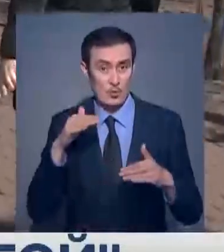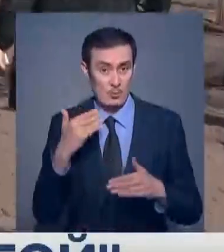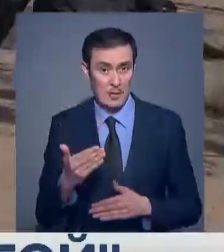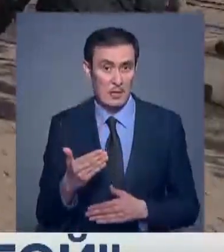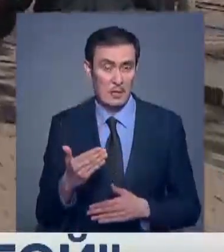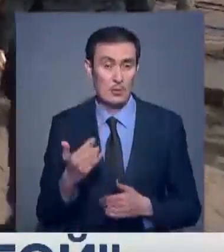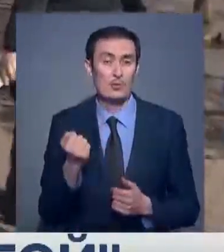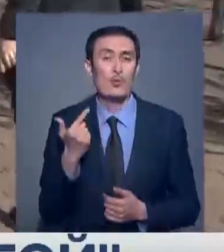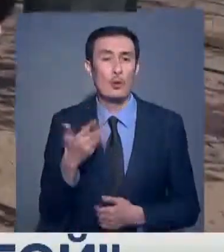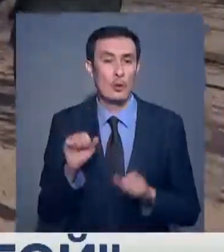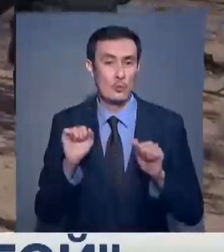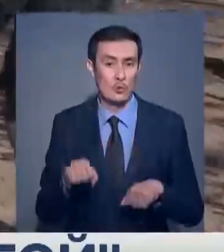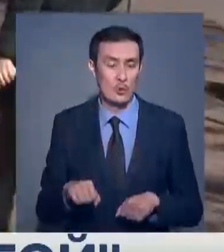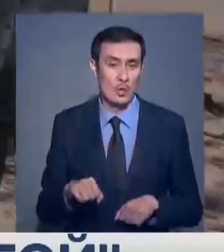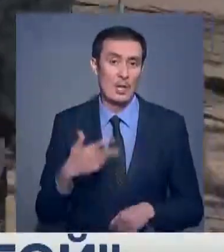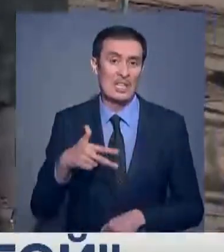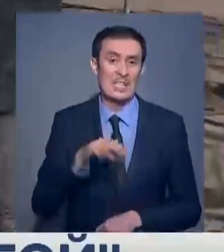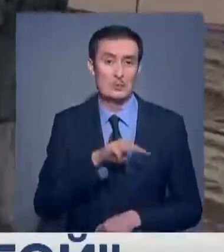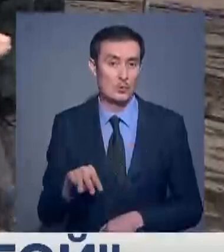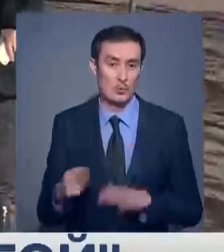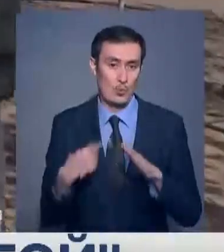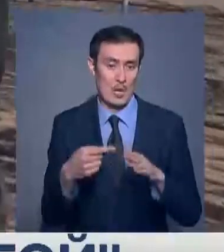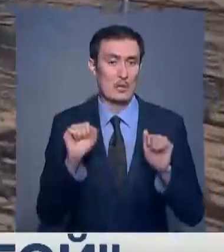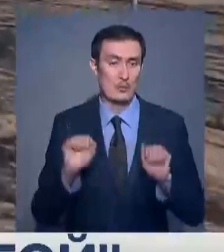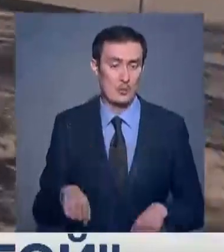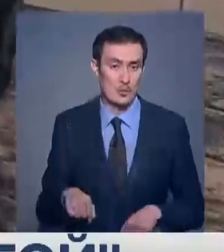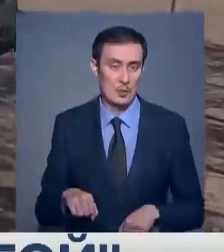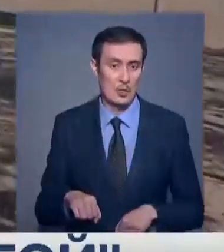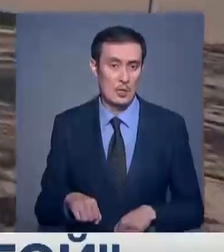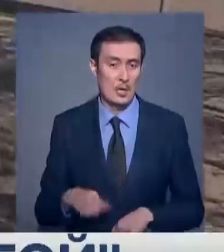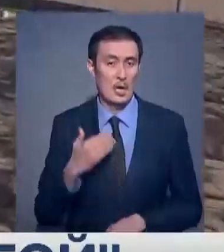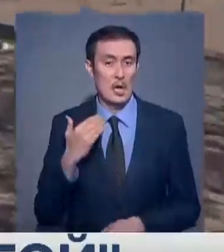времени сколько можно гулять? 30 минут. Вы не